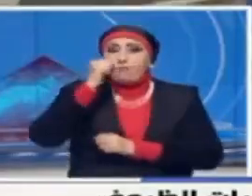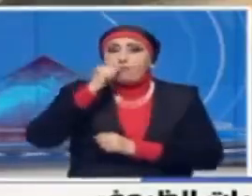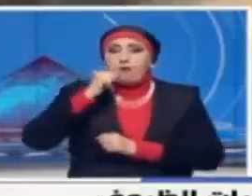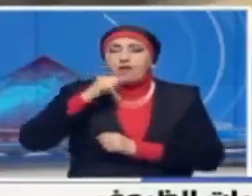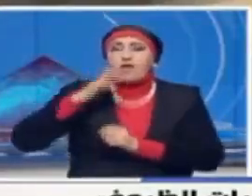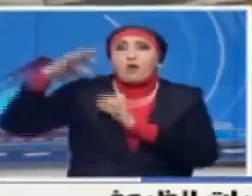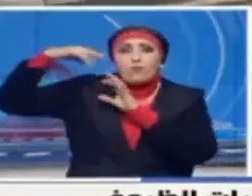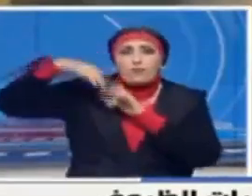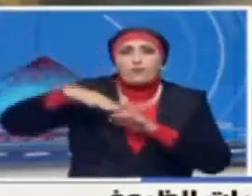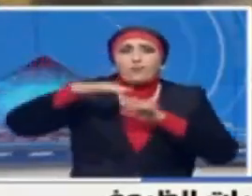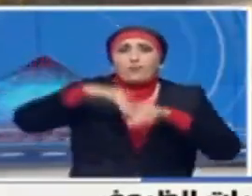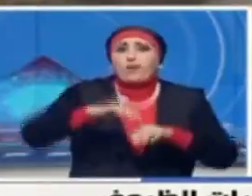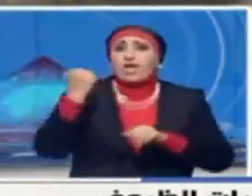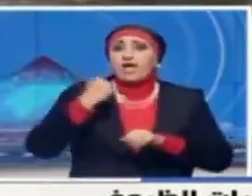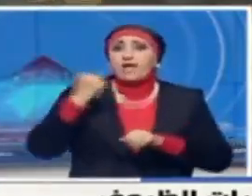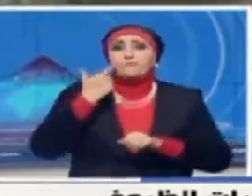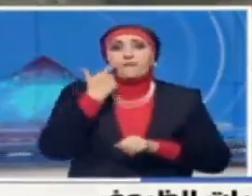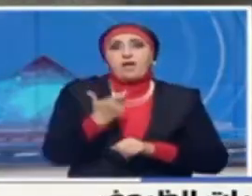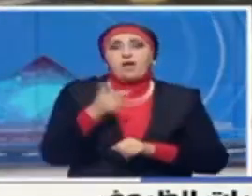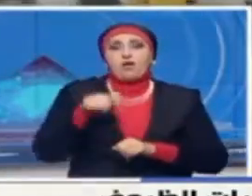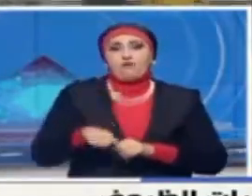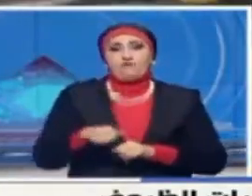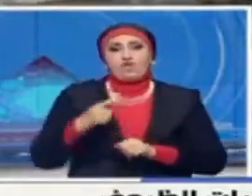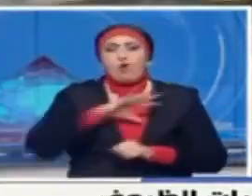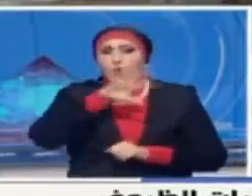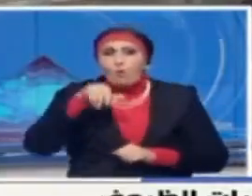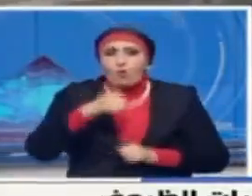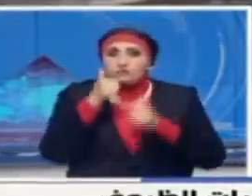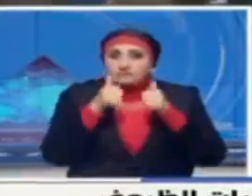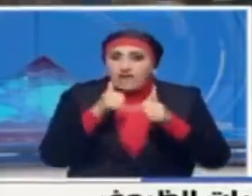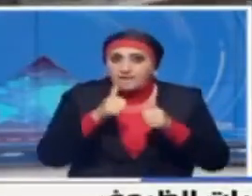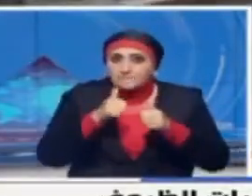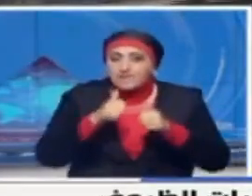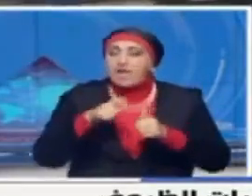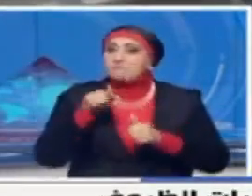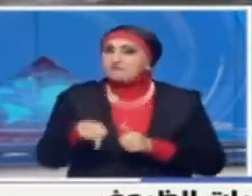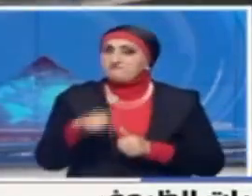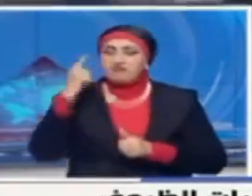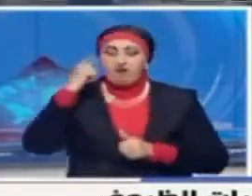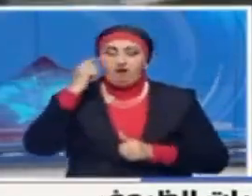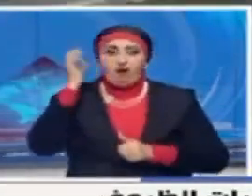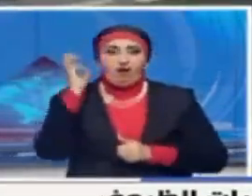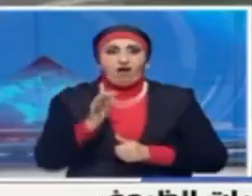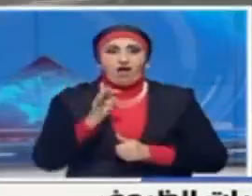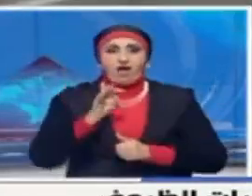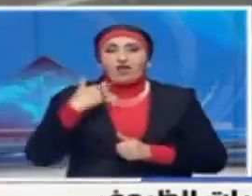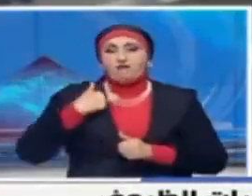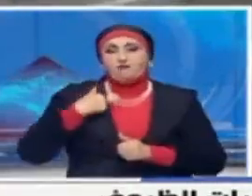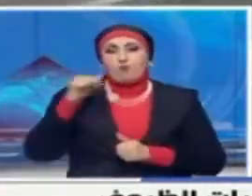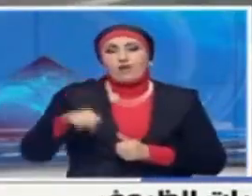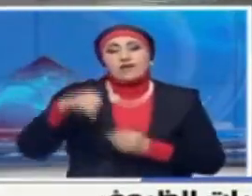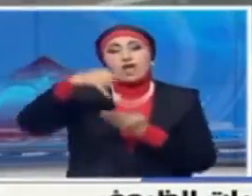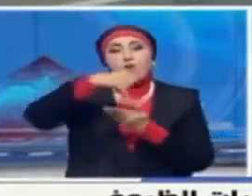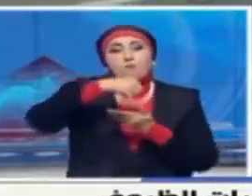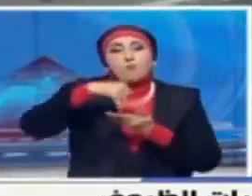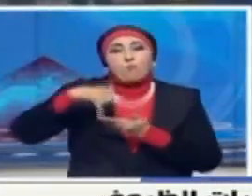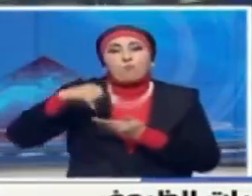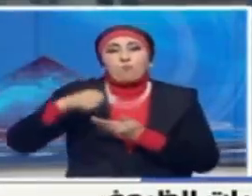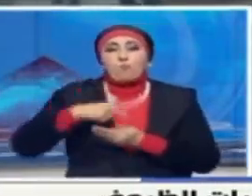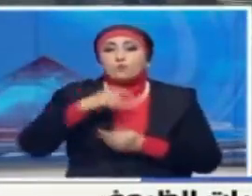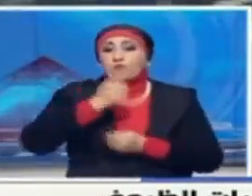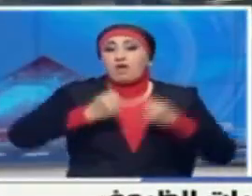الأمطار والسيول، مع التأكد من جاهزيتها واستعدادها التام وتوزيعها على مدن المحافظة